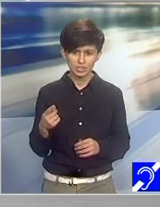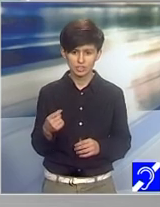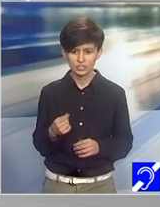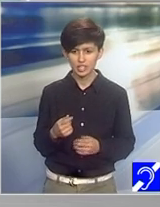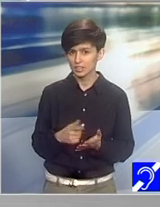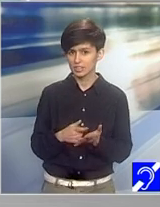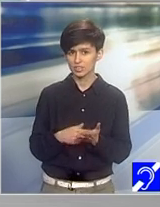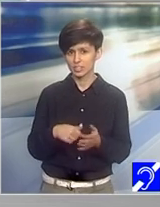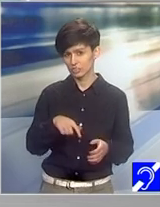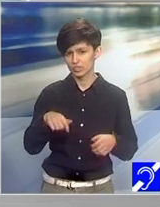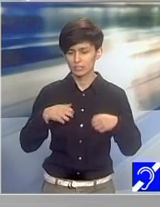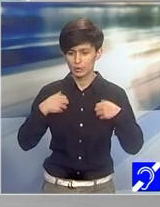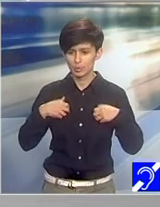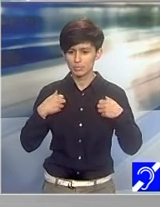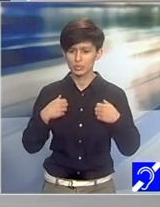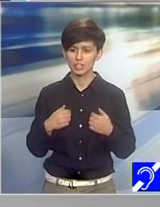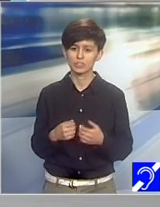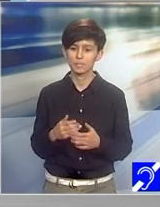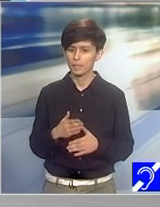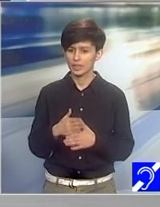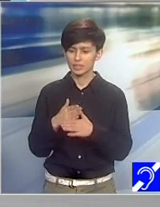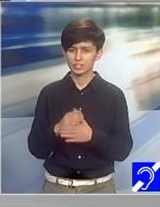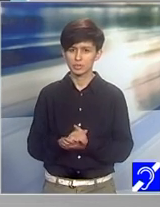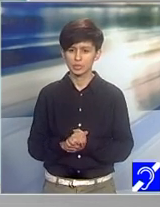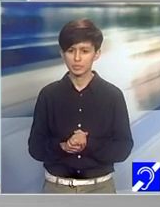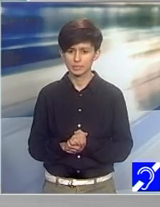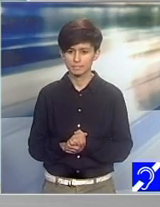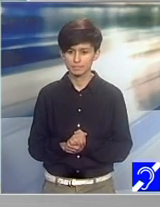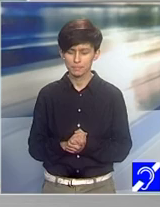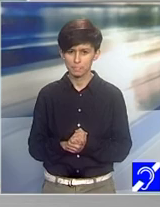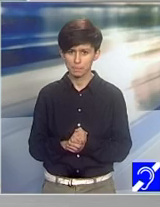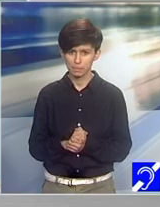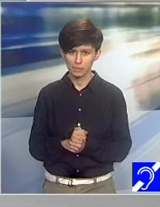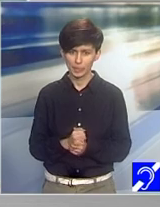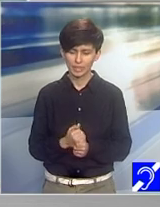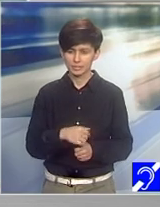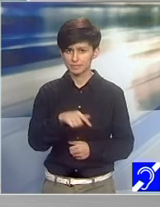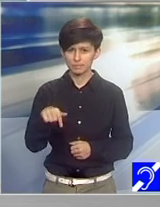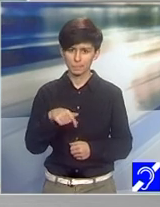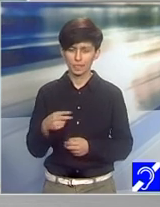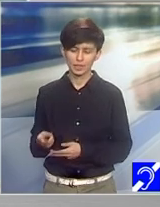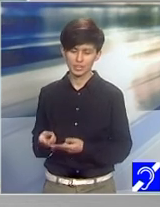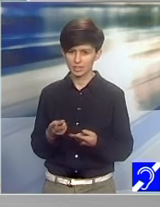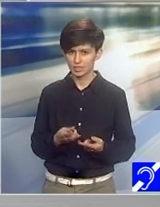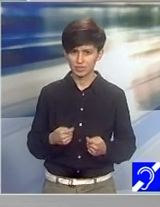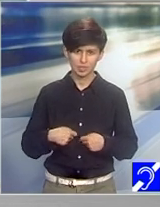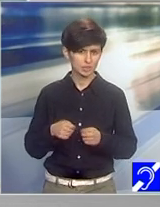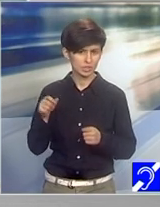vom fi bucuroși să contribuim. Până în alta, invităm pe toți cei care doresc